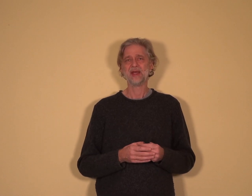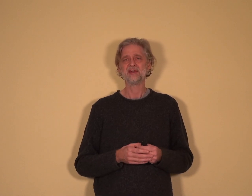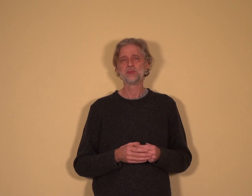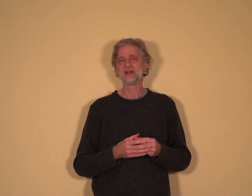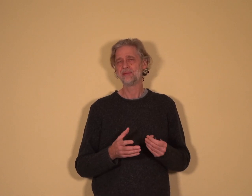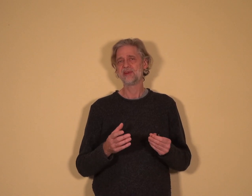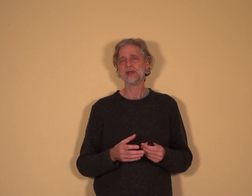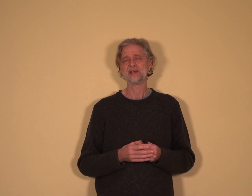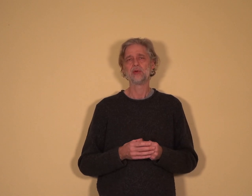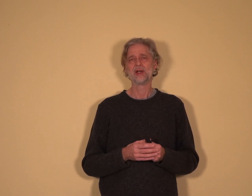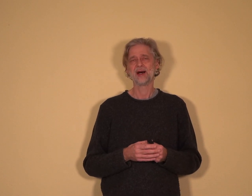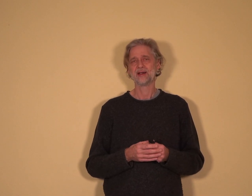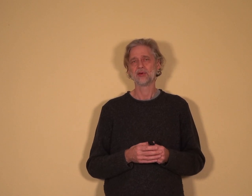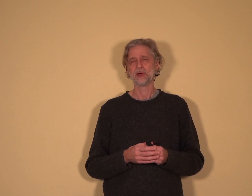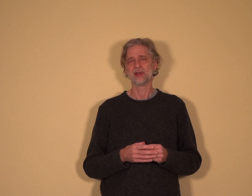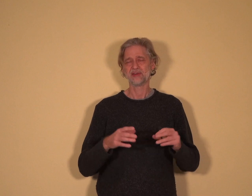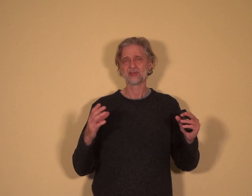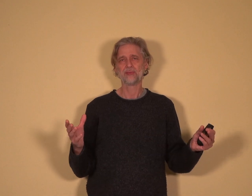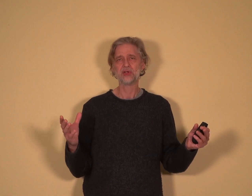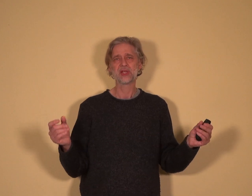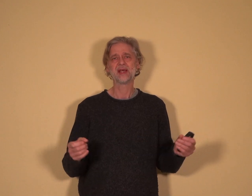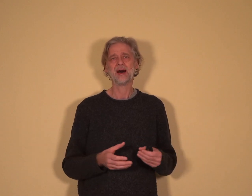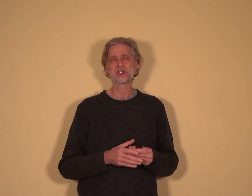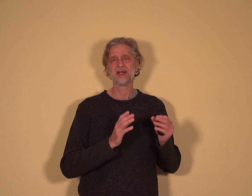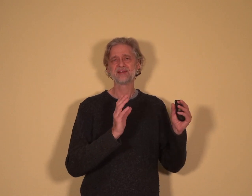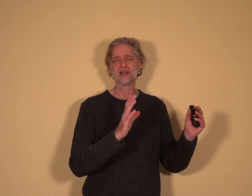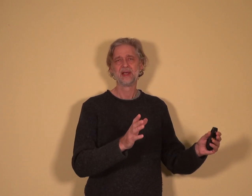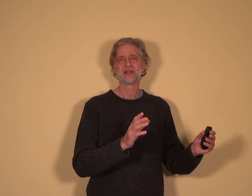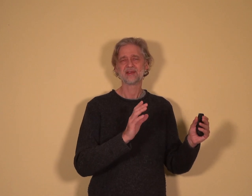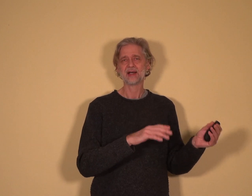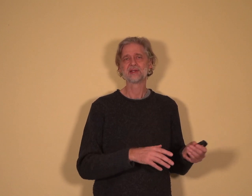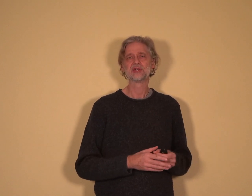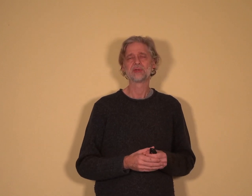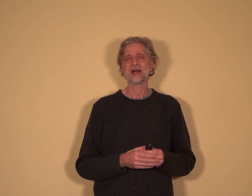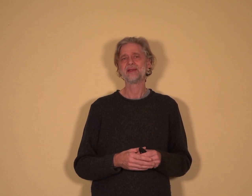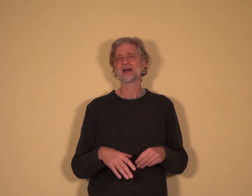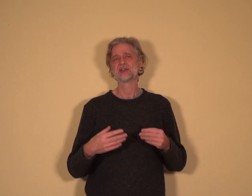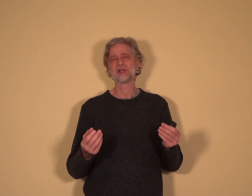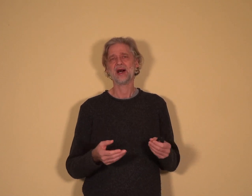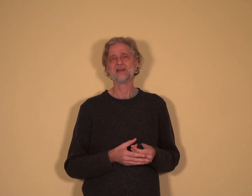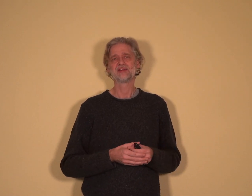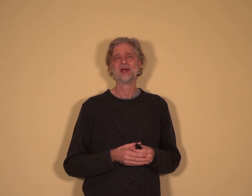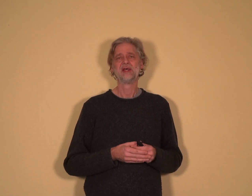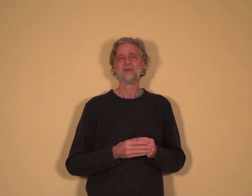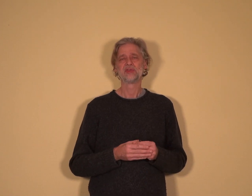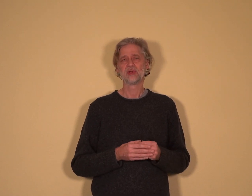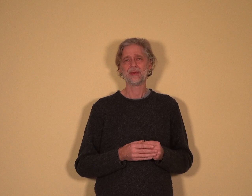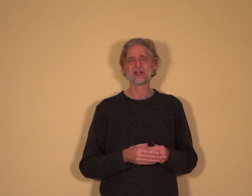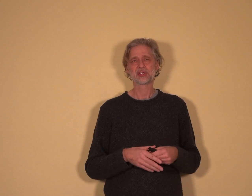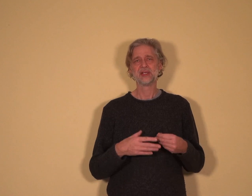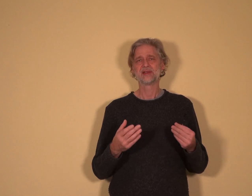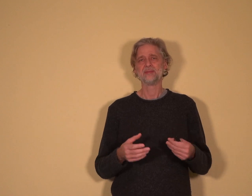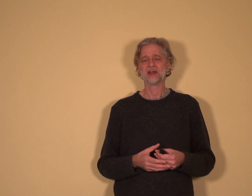damals der Meeresspiegel 70 Meter höher lag als heute. Also das vollständige Abschmelzen des arktischen und antarktischen Eises würde zu